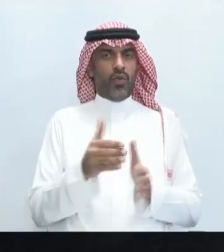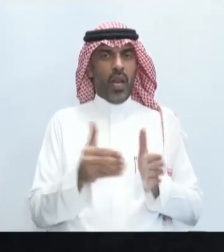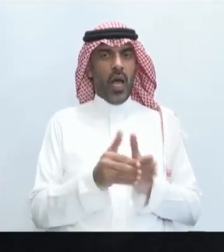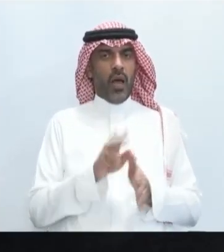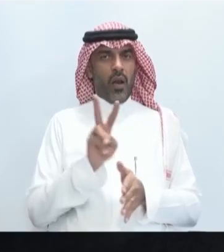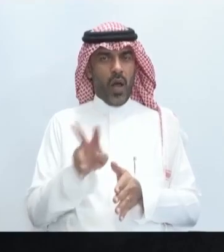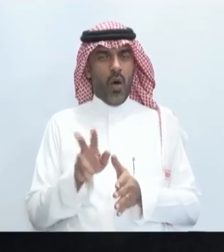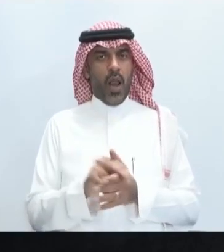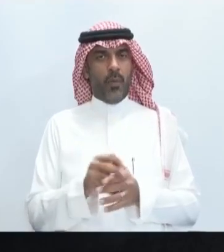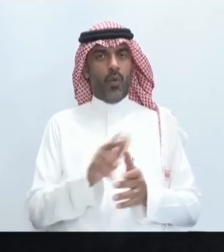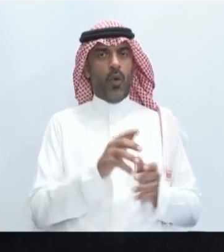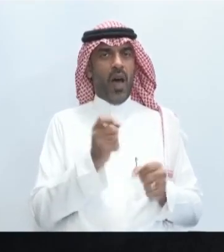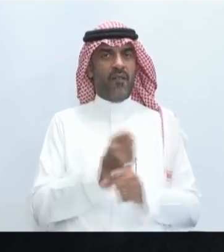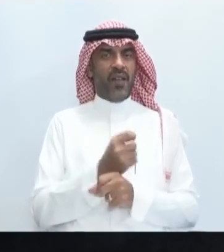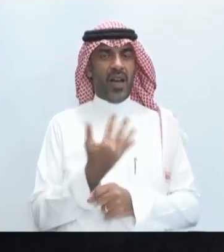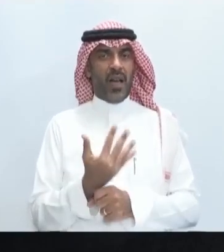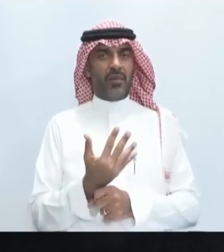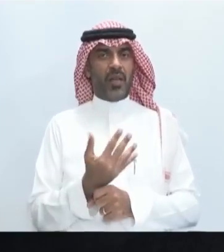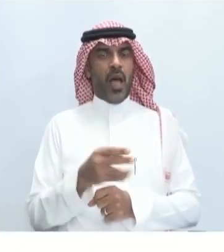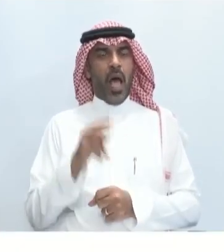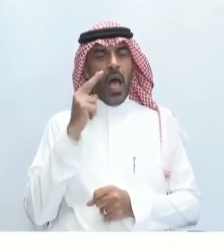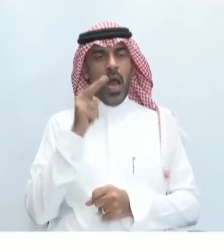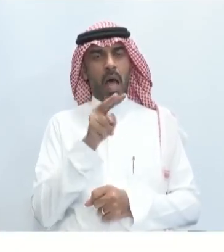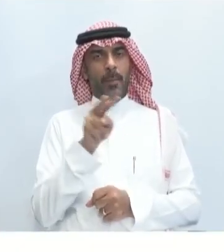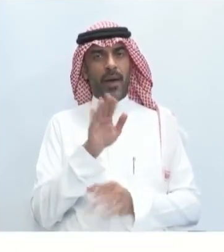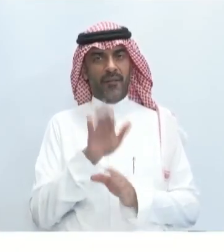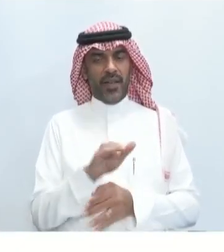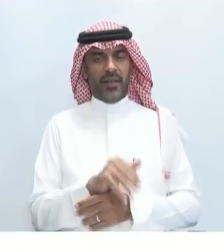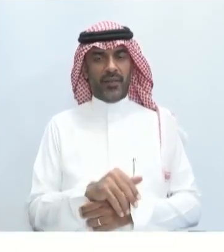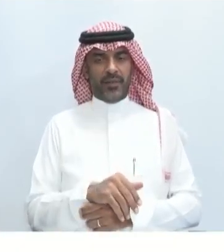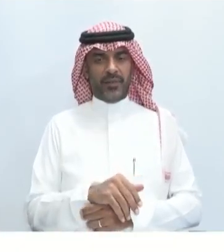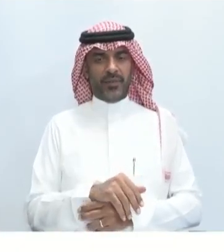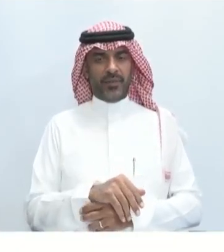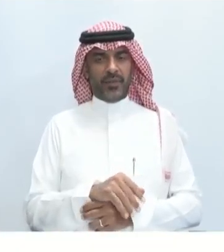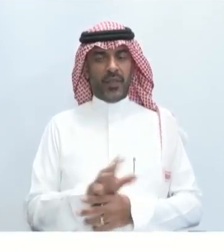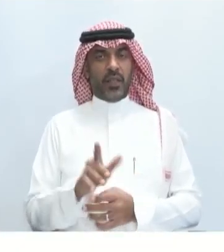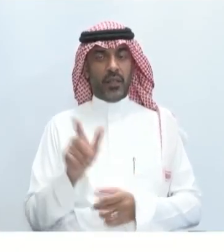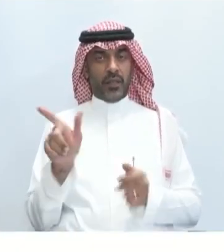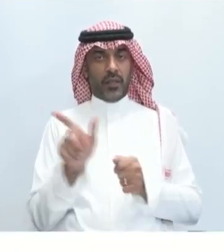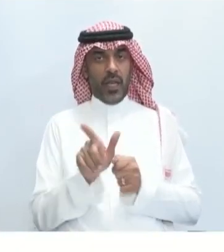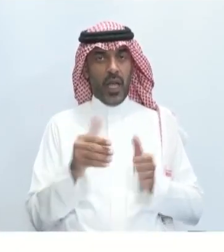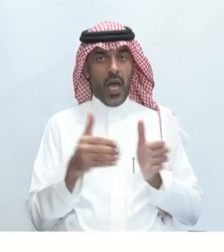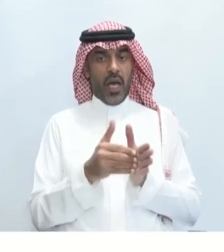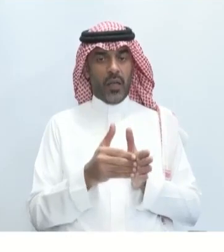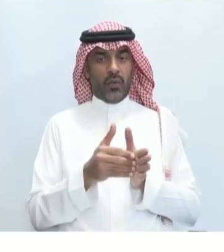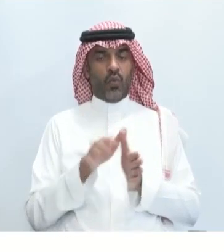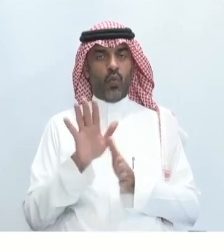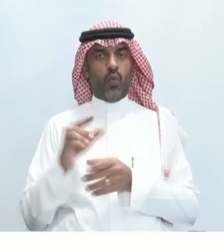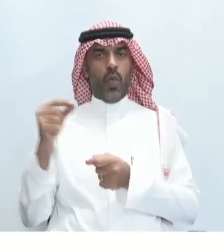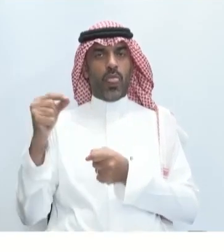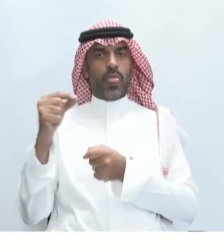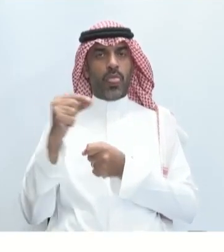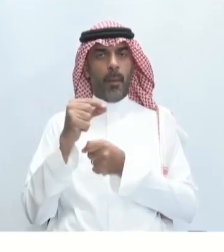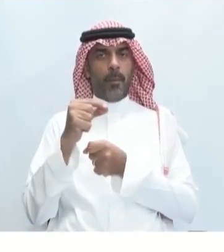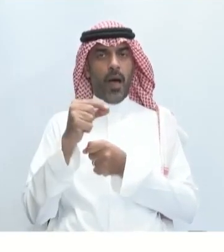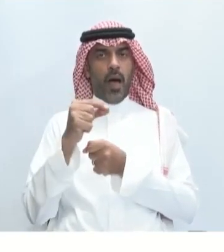علامه والافعال الخمسه كذلك لها علامه ولذلك عرفنا ان الصحيح الاخر علامه رفعه